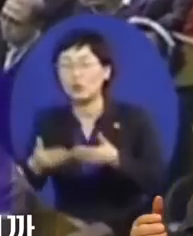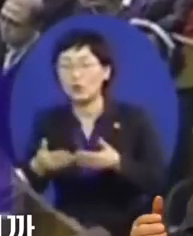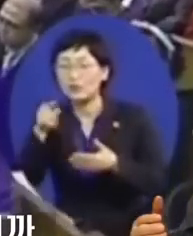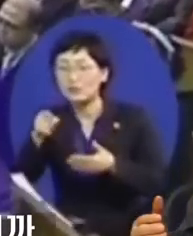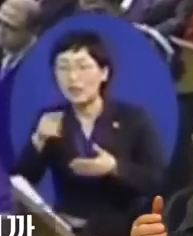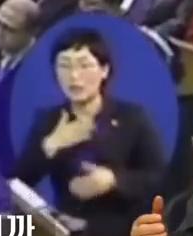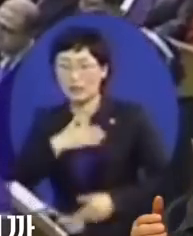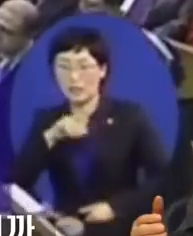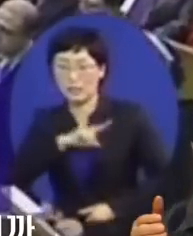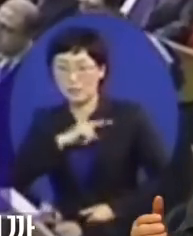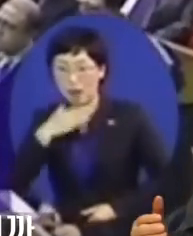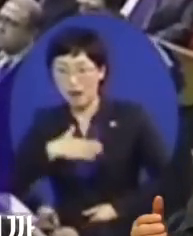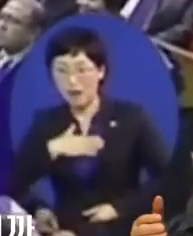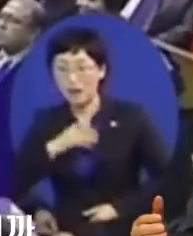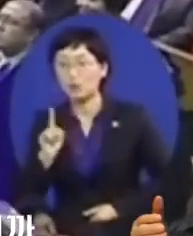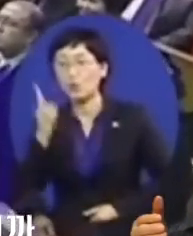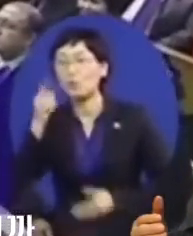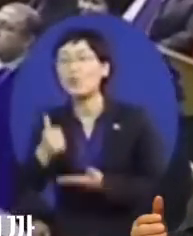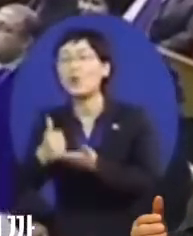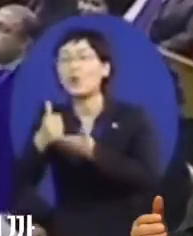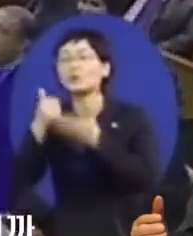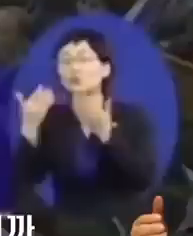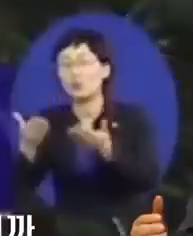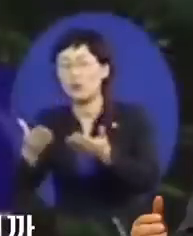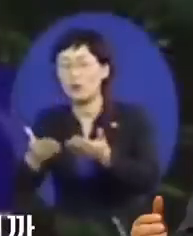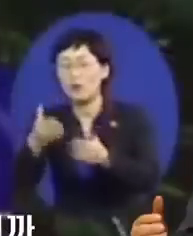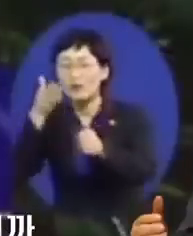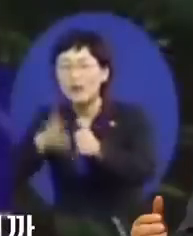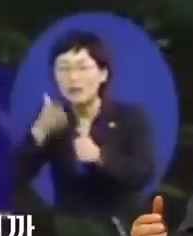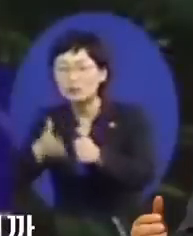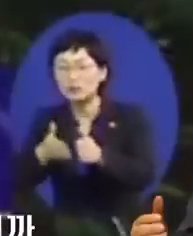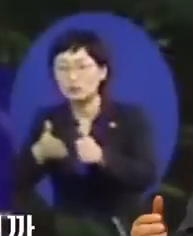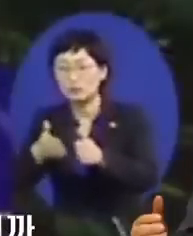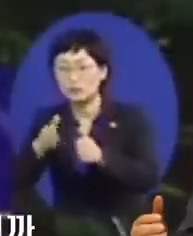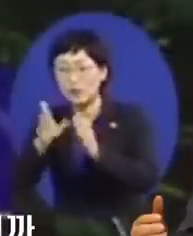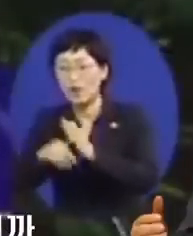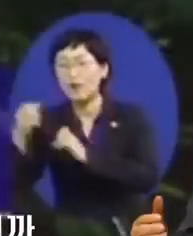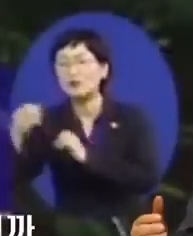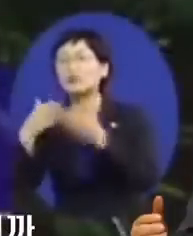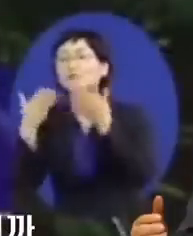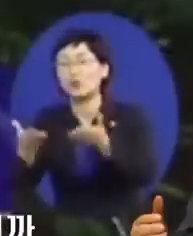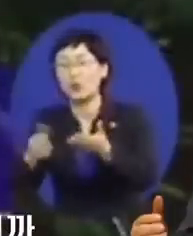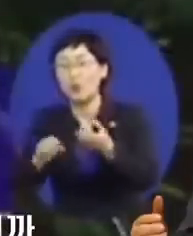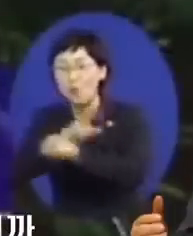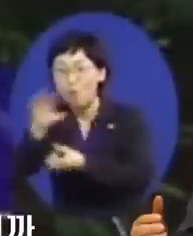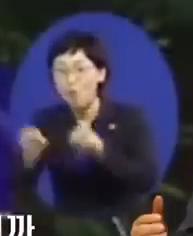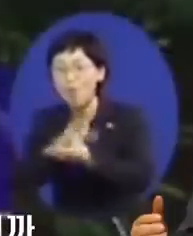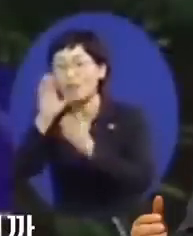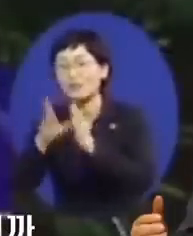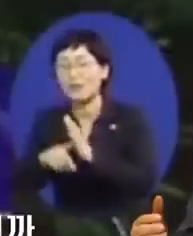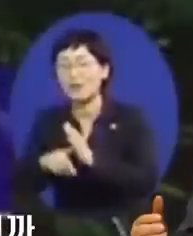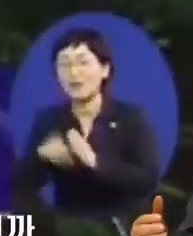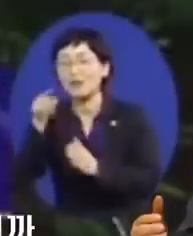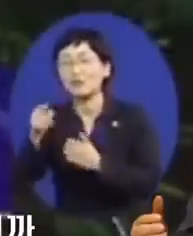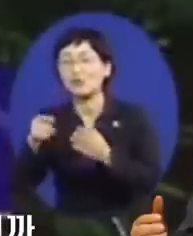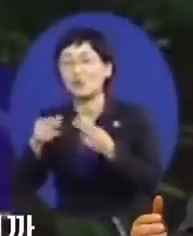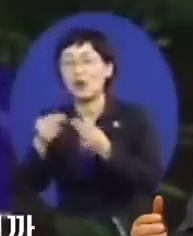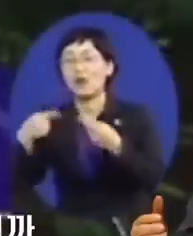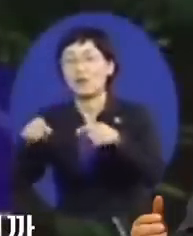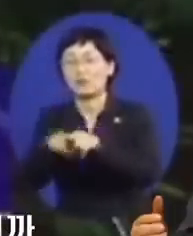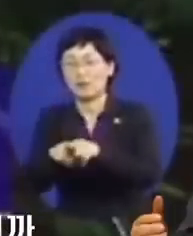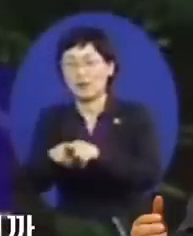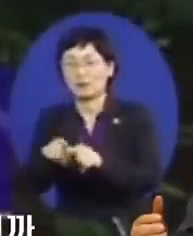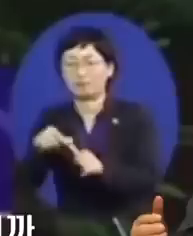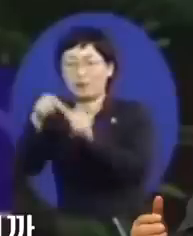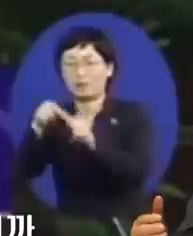이름을 안 적 내가 그를 높이리라. 그가 내게 강구하리니 내가 응답하리라. 그 환난 때 내가 그와 함께하여 그를 건지고